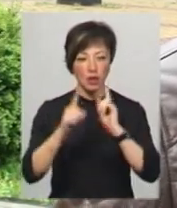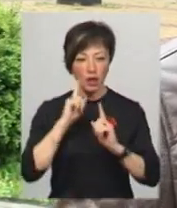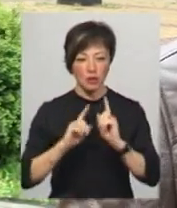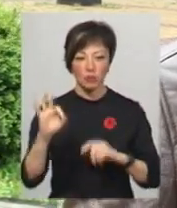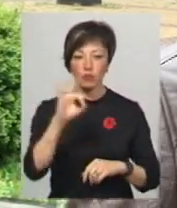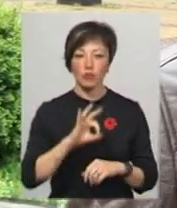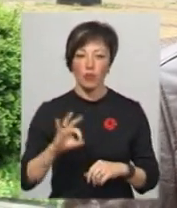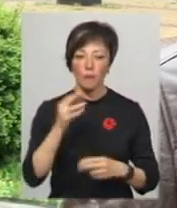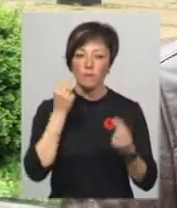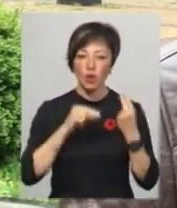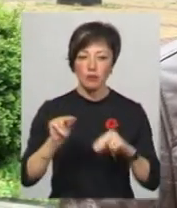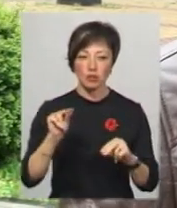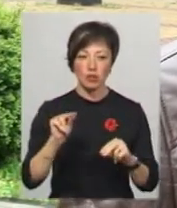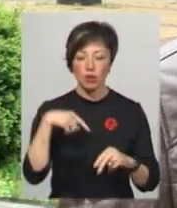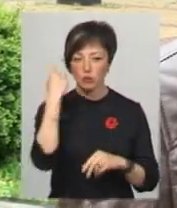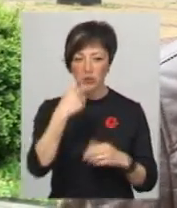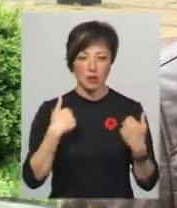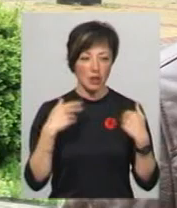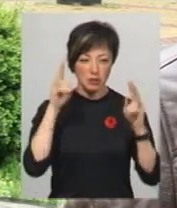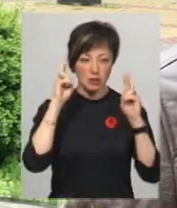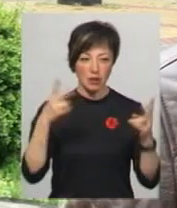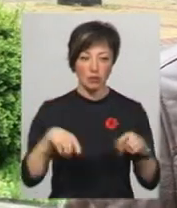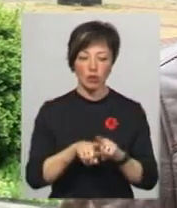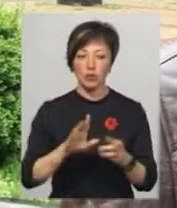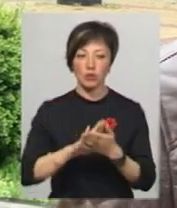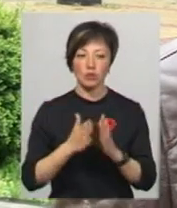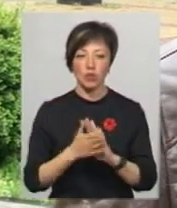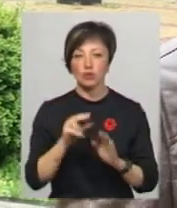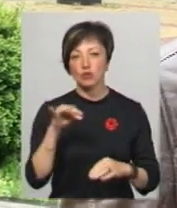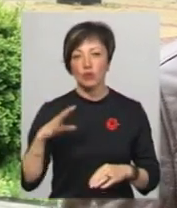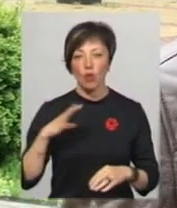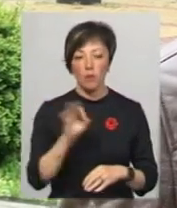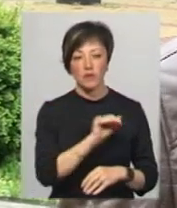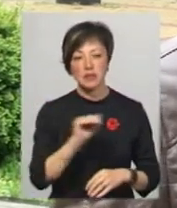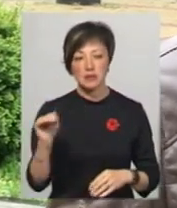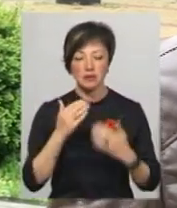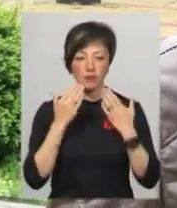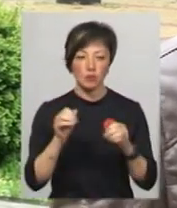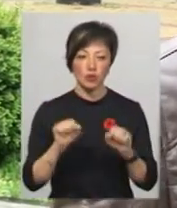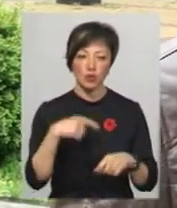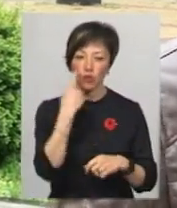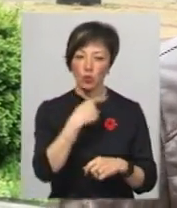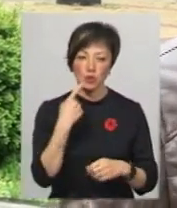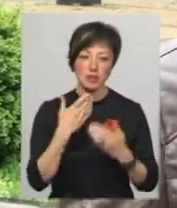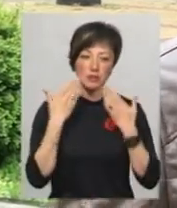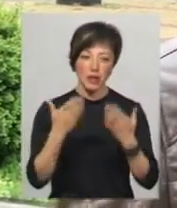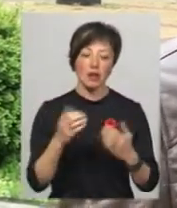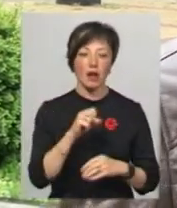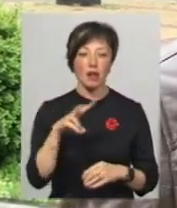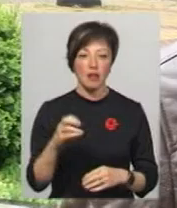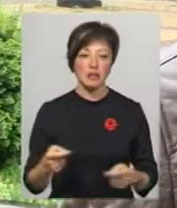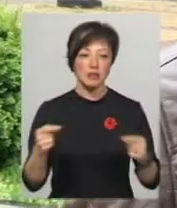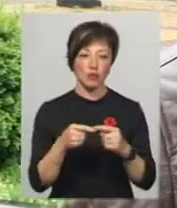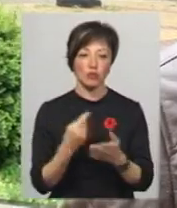про поліпшення, ну, особисто я не володію такою ситуацією, чи було таке офіційне звернення, чи, можливо, усне звернення. Ну, але